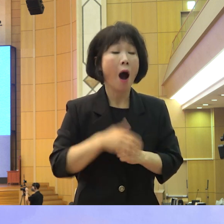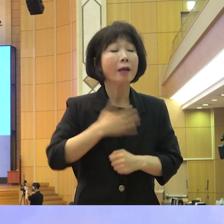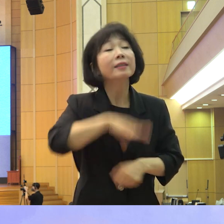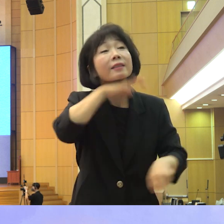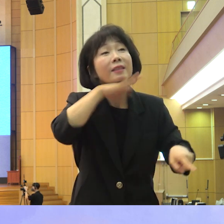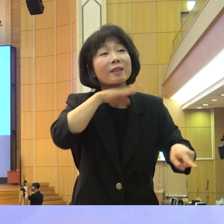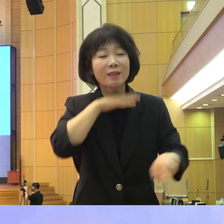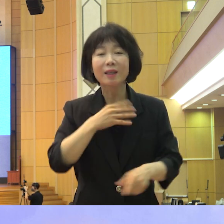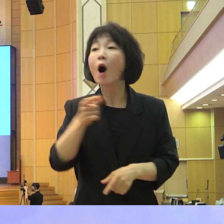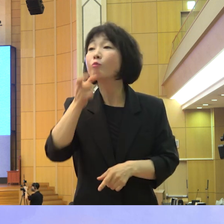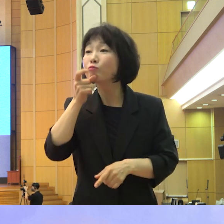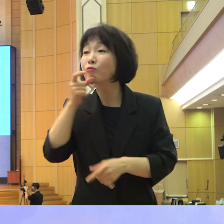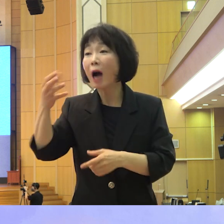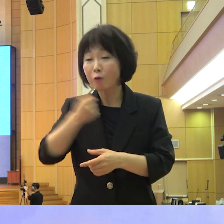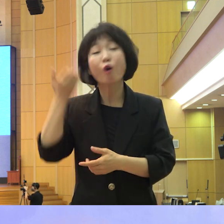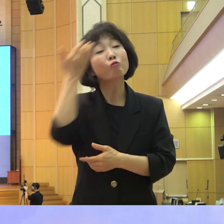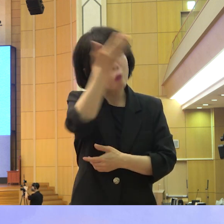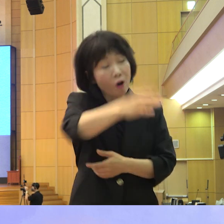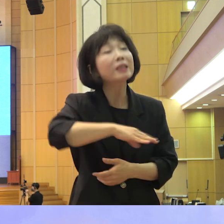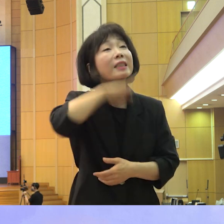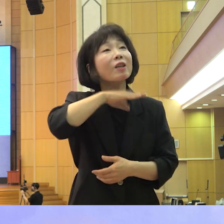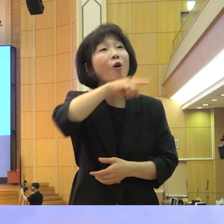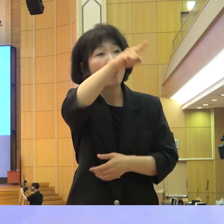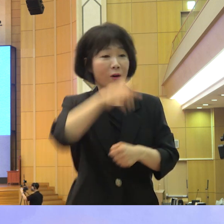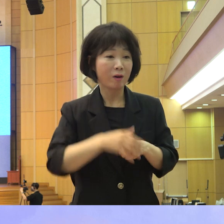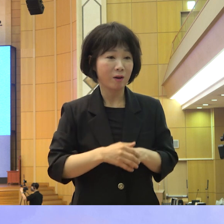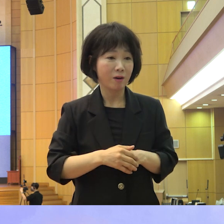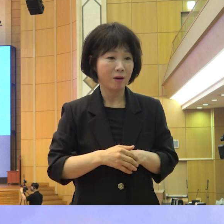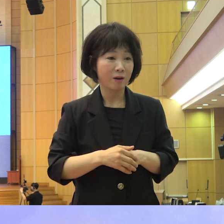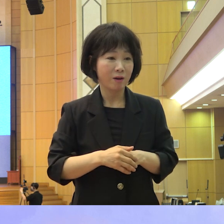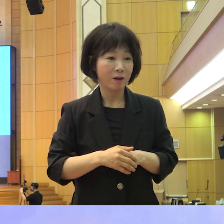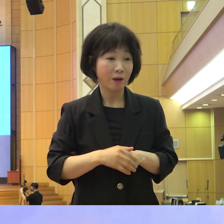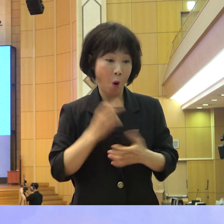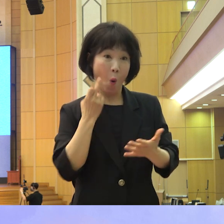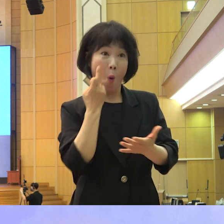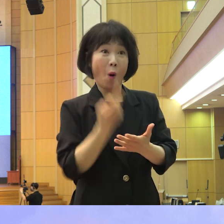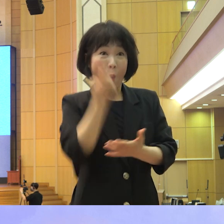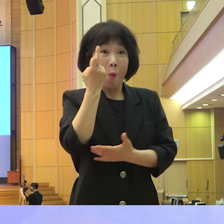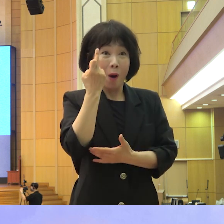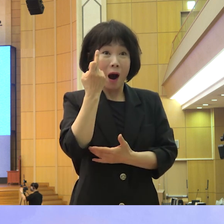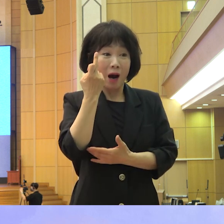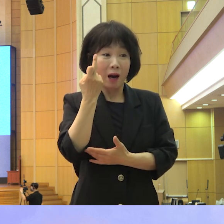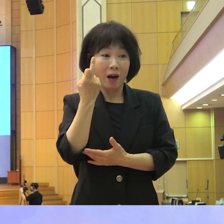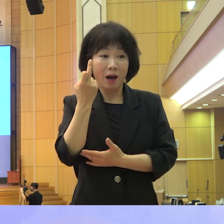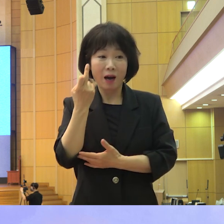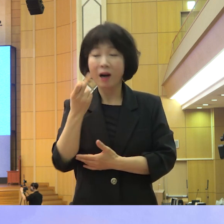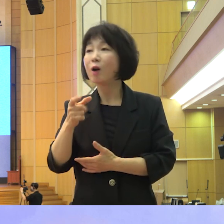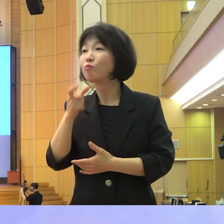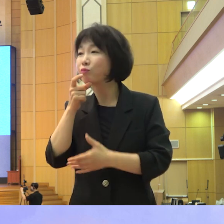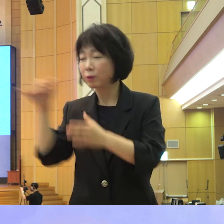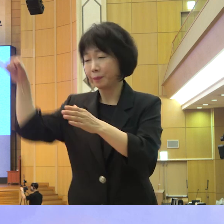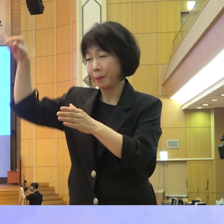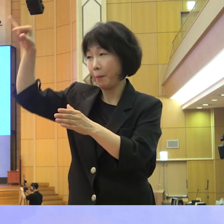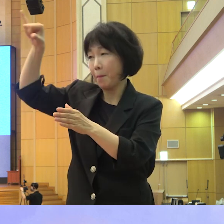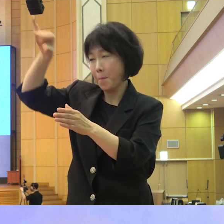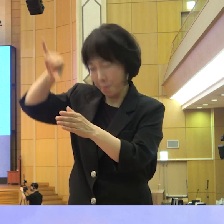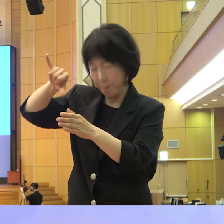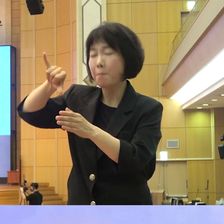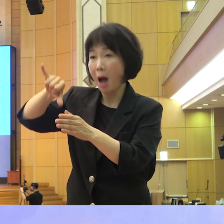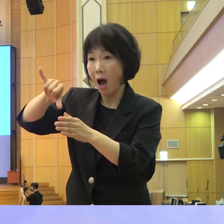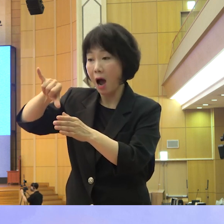남이야. 잠깐만 기다려. 나무는 부엌에 가서 컵에 물을 가득